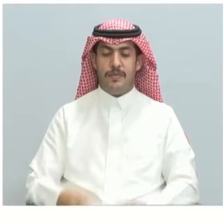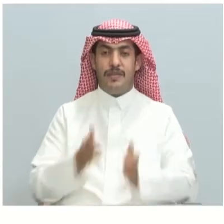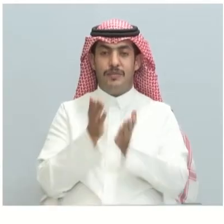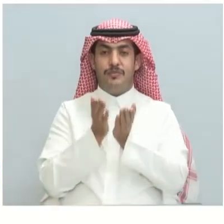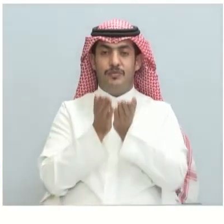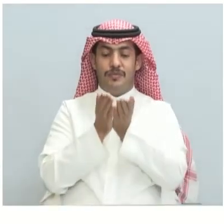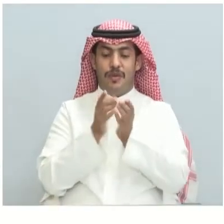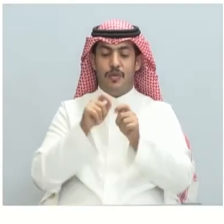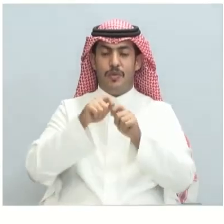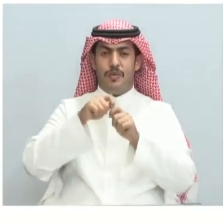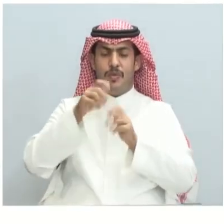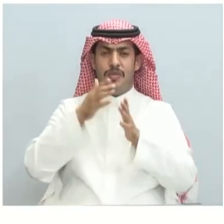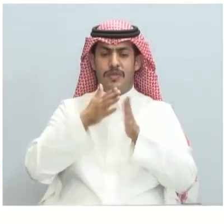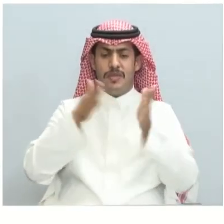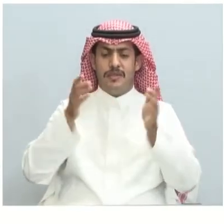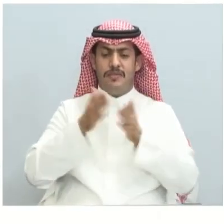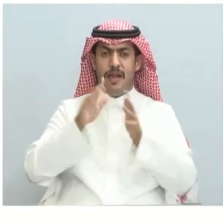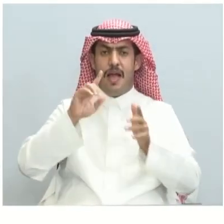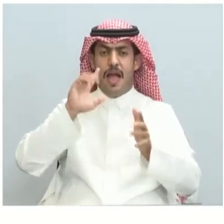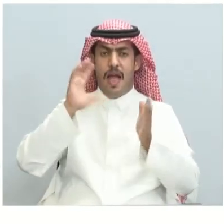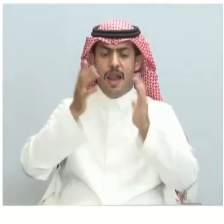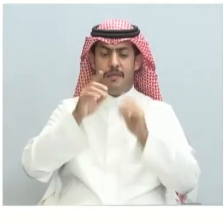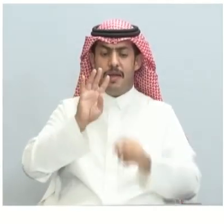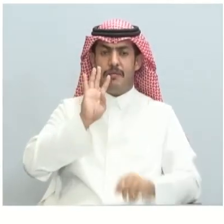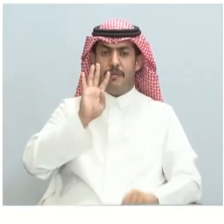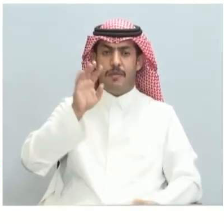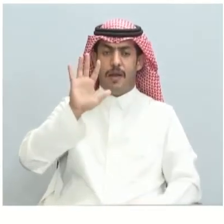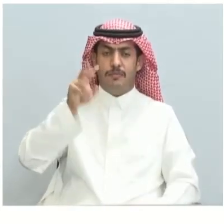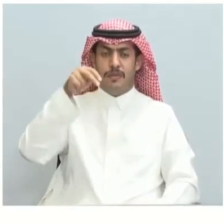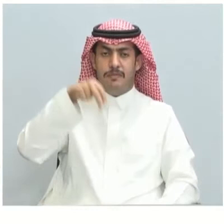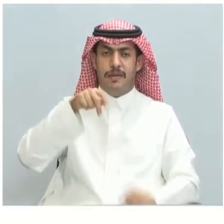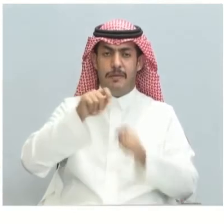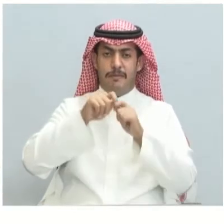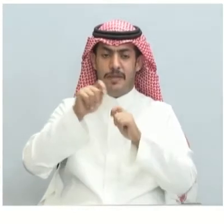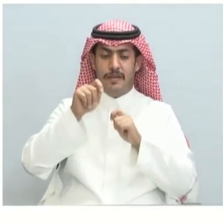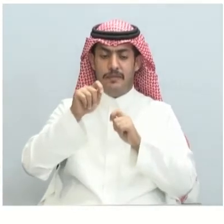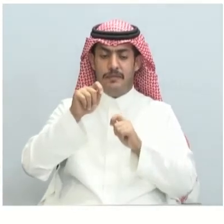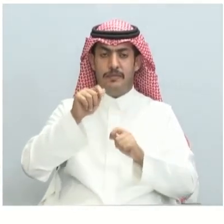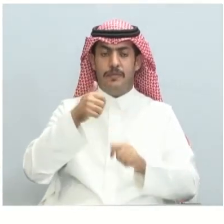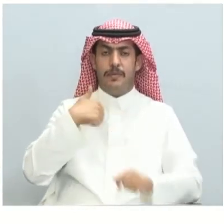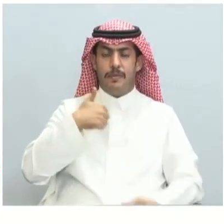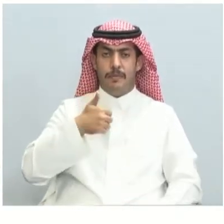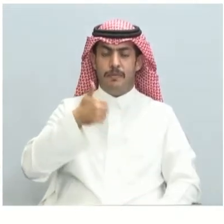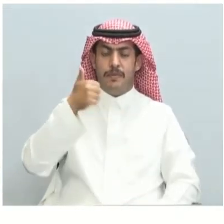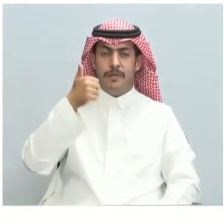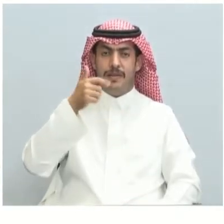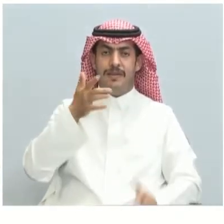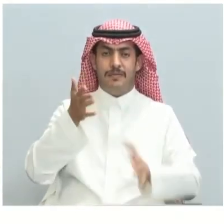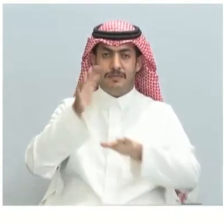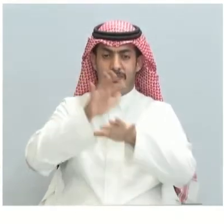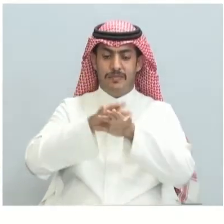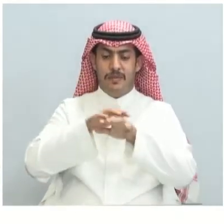يبلغ طول اضخم سفينه في العالم 458 متر يمكنها ان تحمل